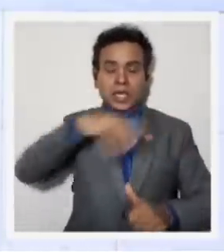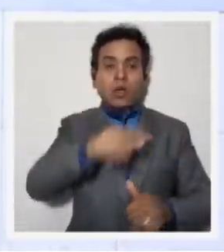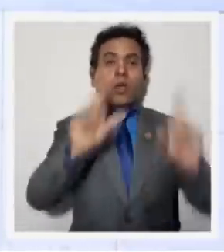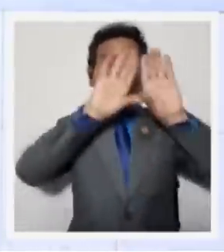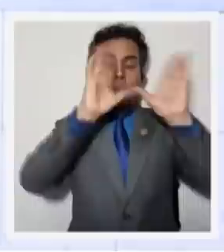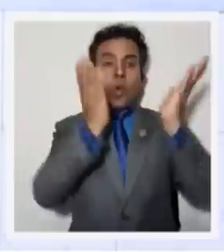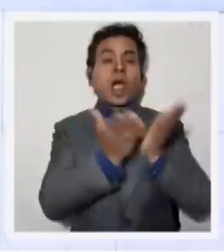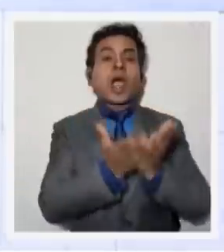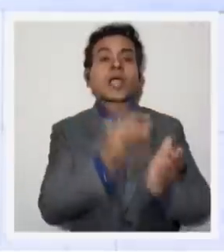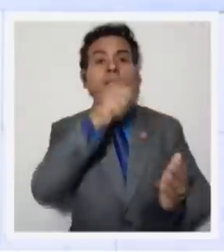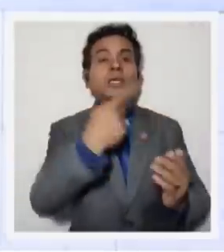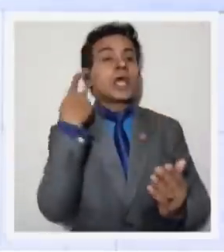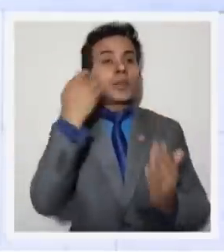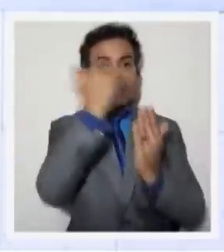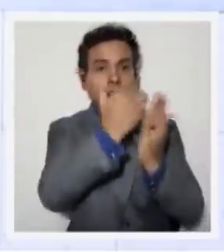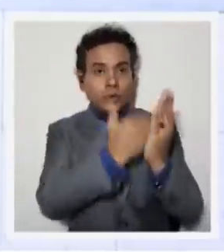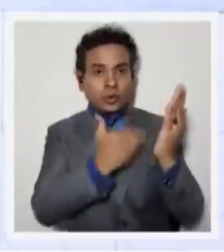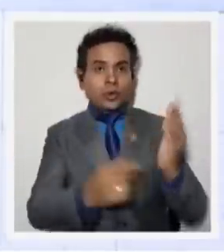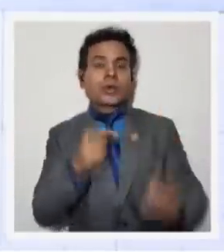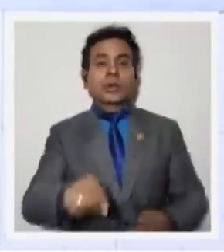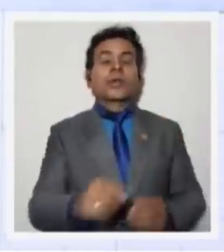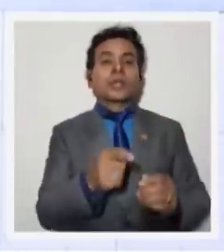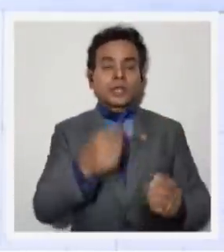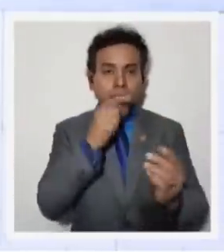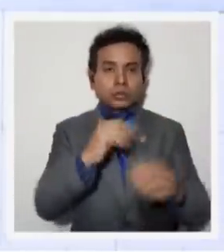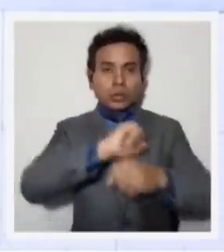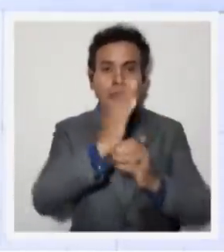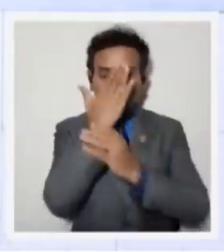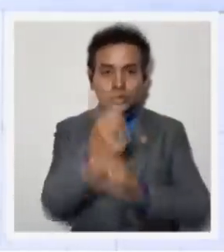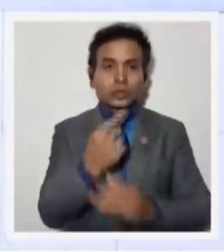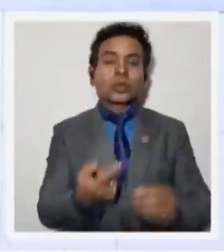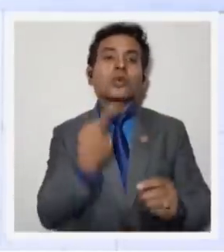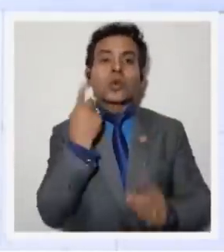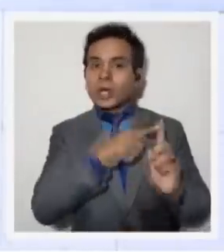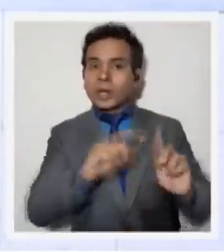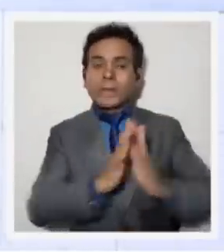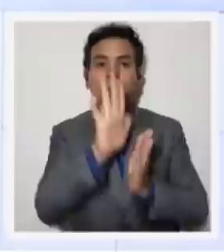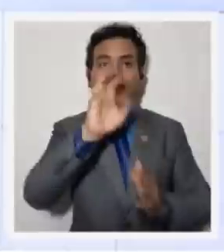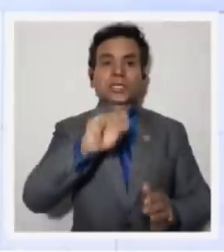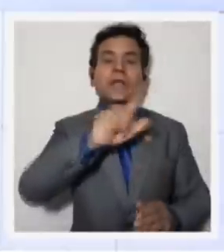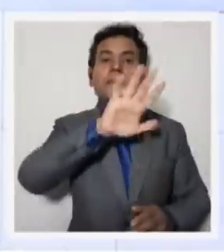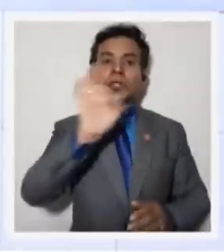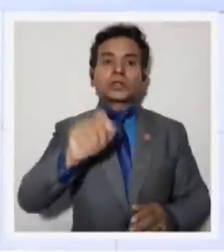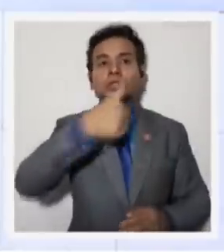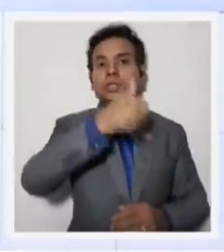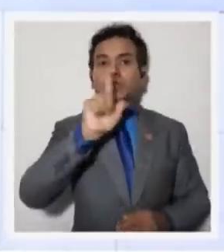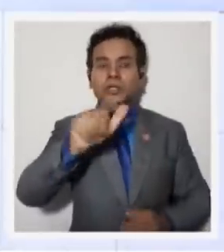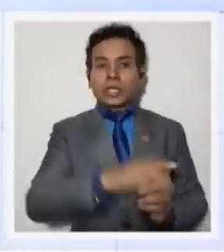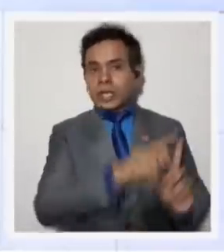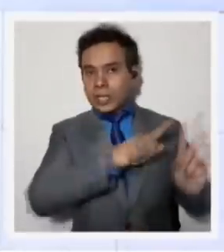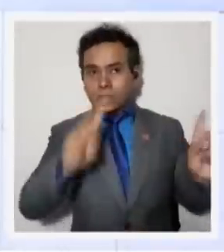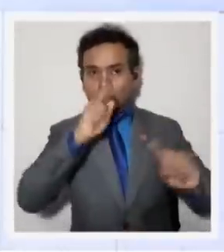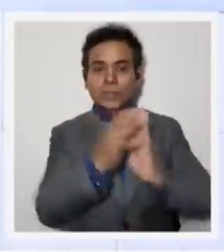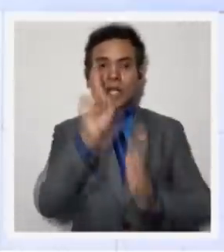ঘন্টার পরিস্থিতি এবং এ পর্যন্ত পরিস্থিতি। দক্ষিণ পূর্ব এশিয়ার দিকে যদি তাকাই, যেটা আমরা নিয়েছি বিশ্ব স্বাস্থ্য সংস্থা সিচুয়েশন রিপোর্ট ১১ মে